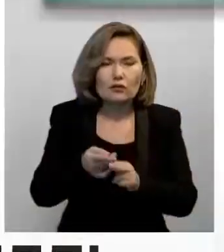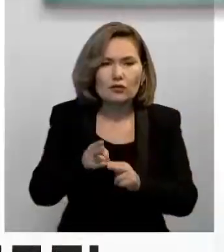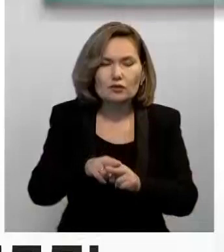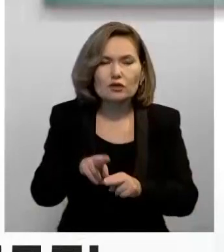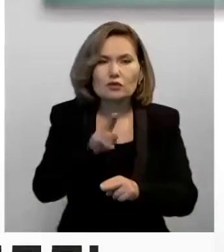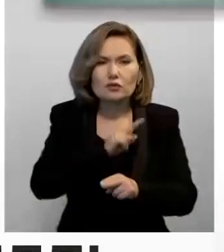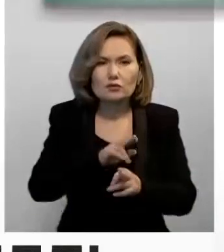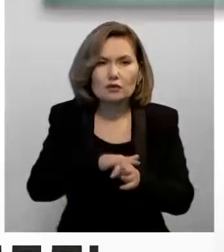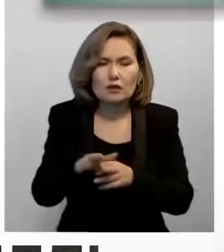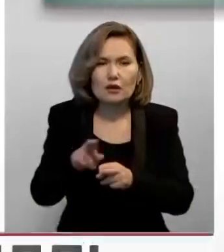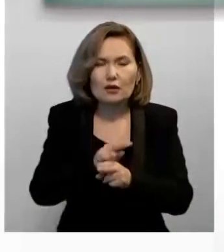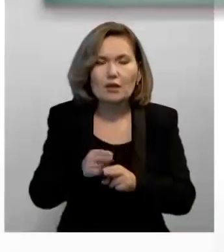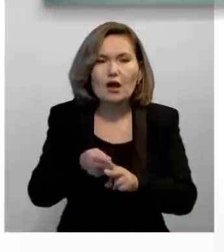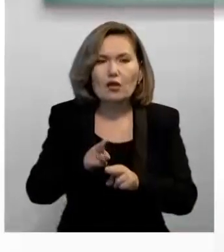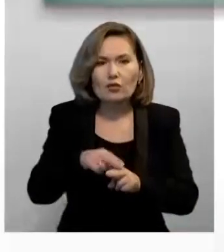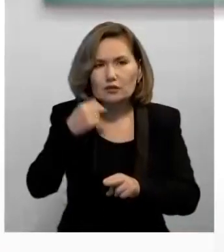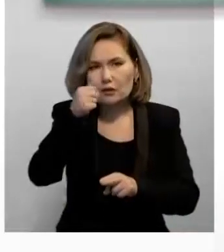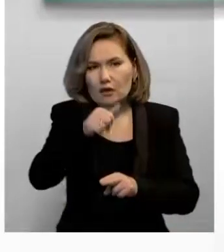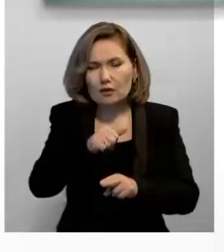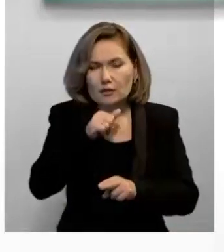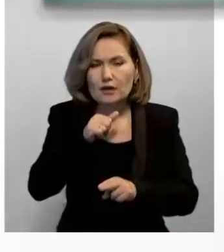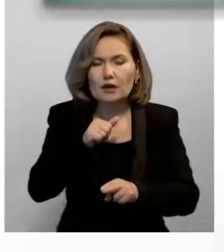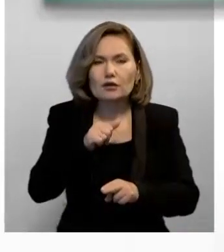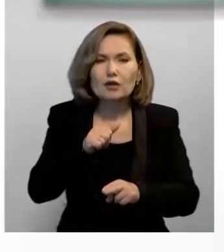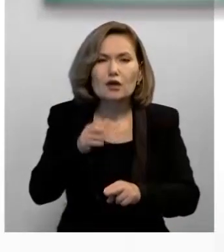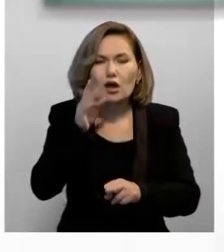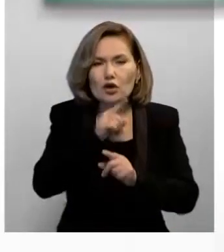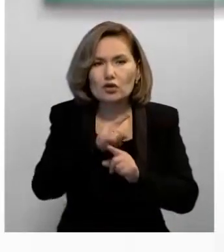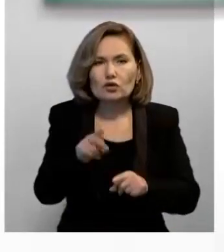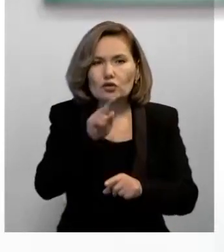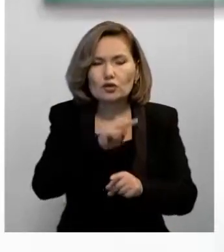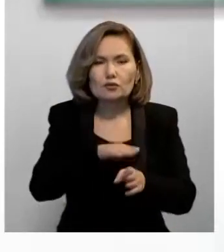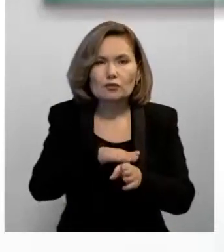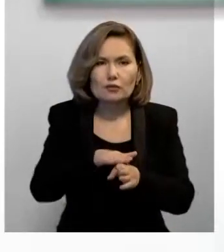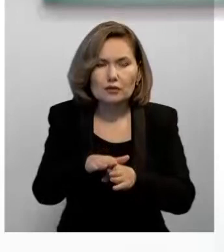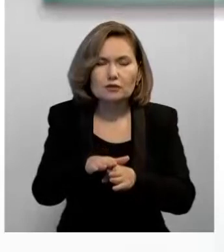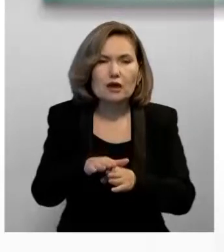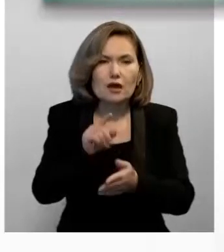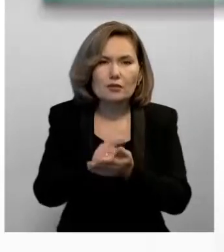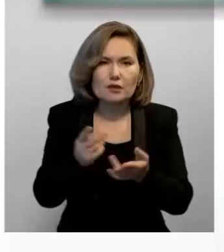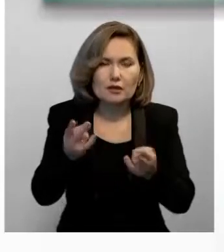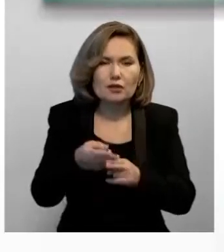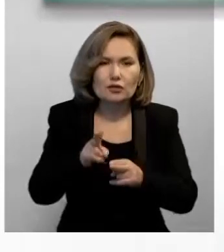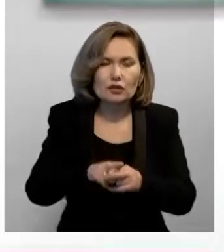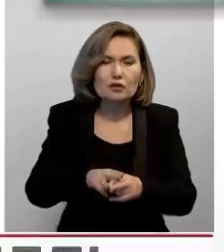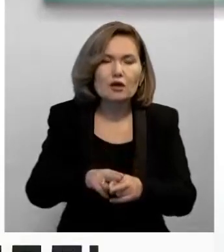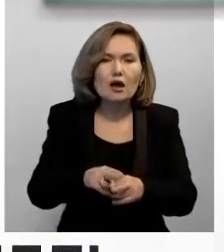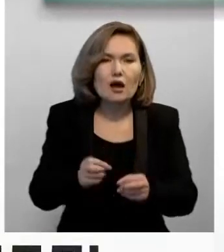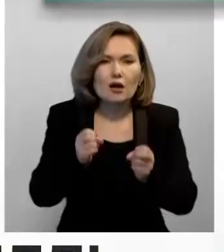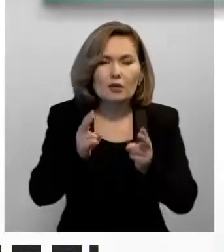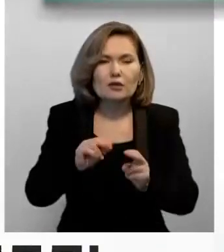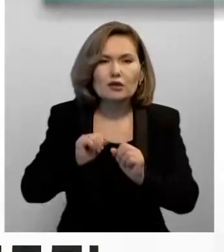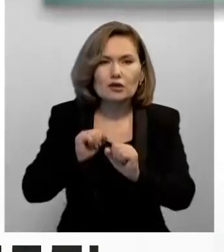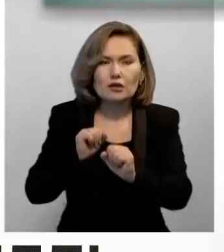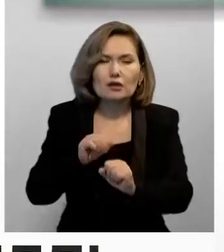Бұл ағымдағы жөндеу жұмыстары. Бірақ бұл ағымдағы жөндеу жұмыстарын жүргізбесек, ол қауіпті жағдай туғызуы мүмкін еді. Оған